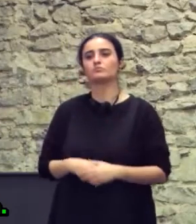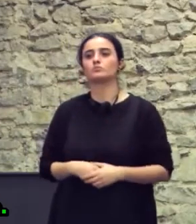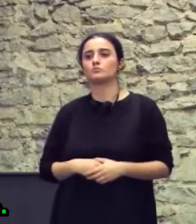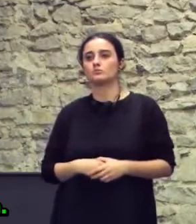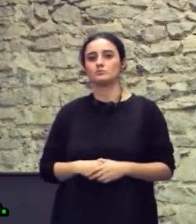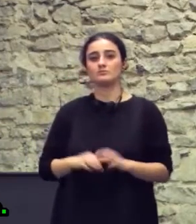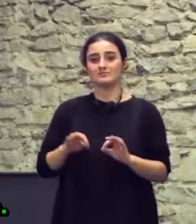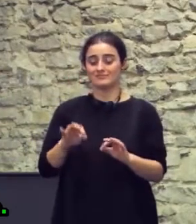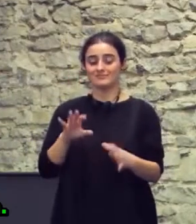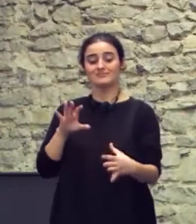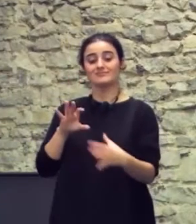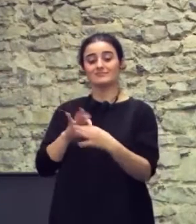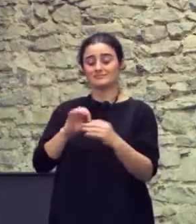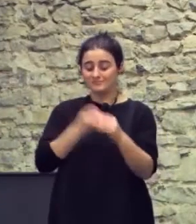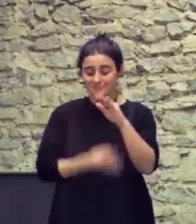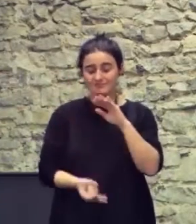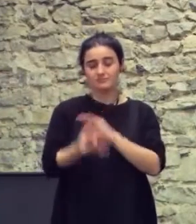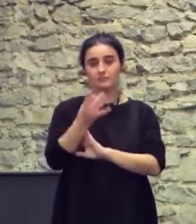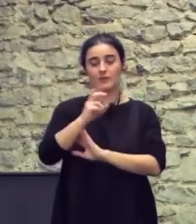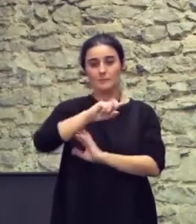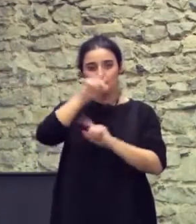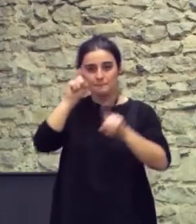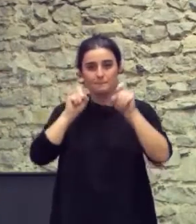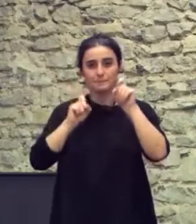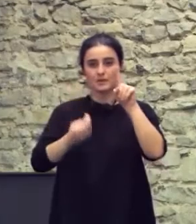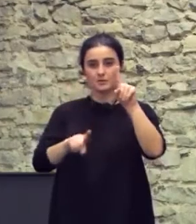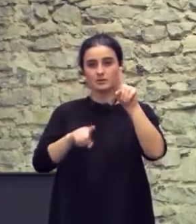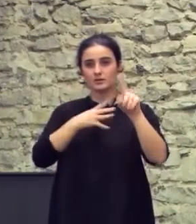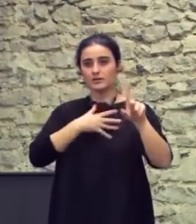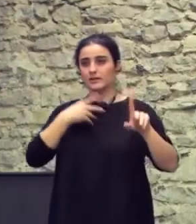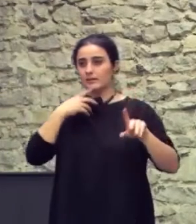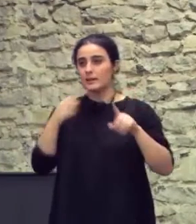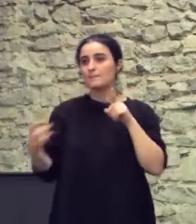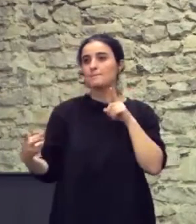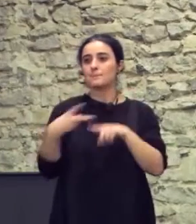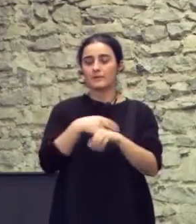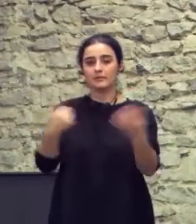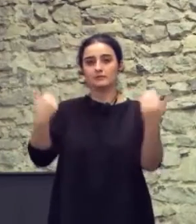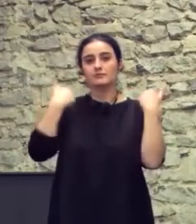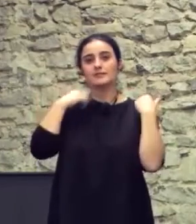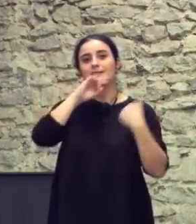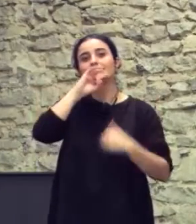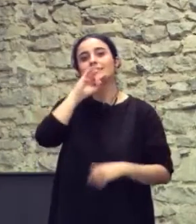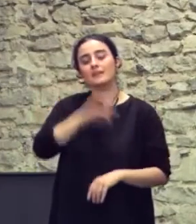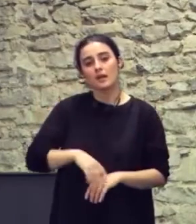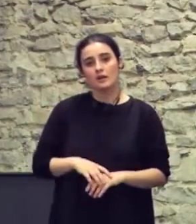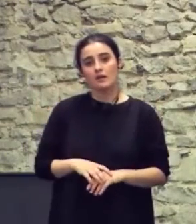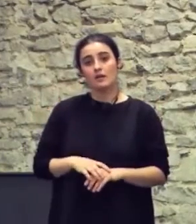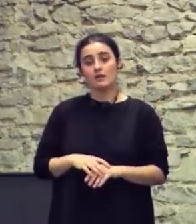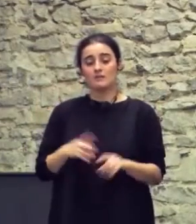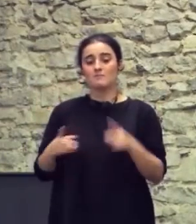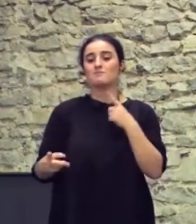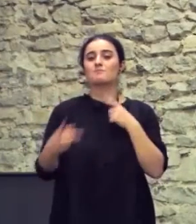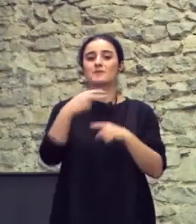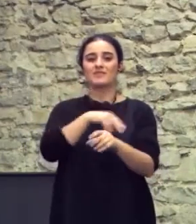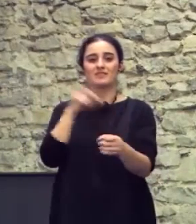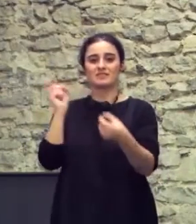Horrek eramaten dau beste galdera batera eta da nork egiten du prebentzioa eta nor implikatzen dugu prebentzio